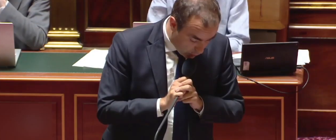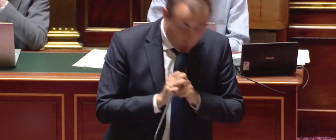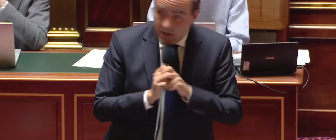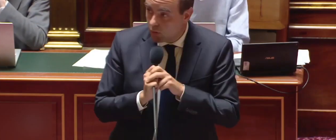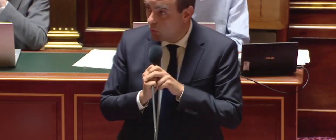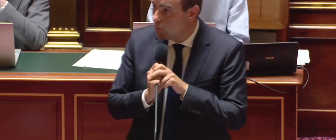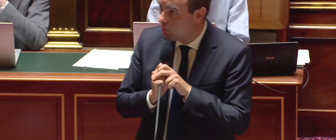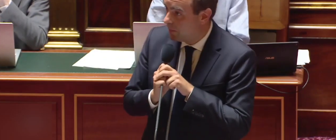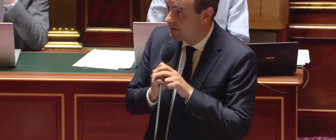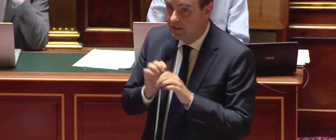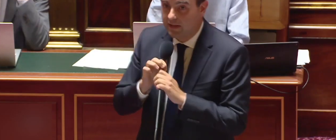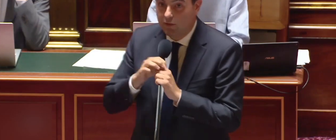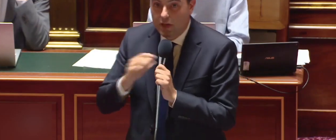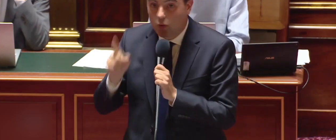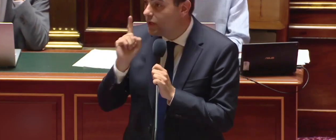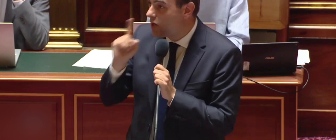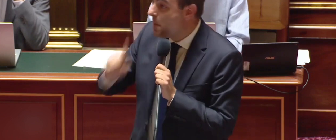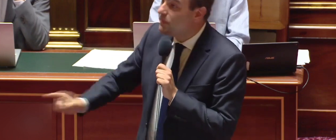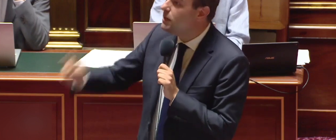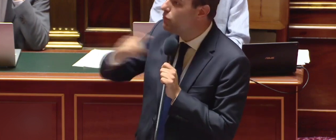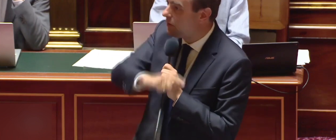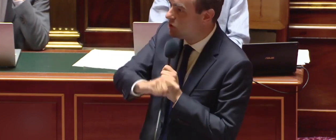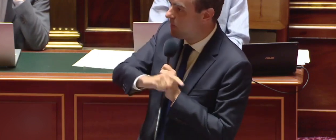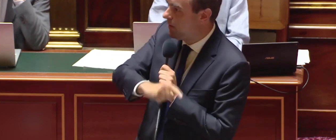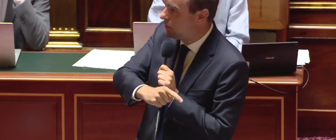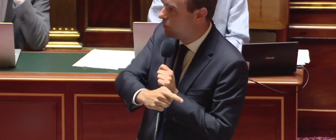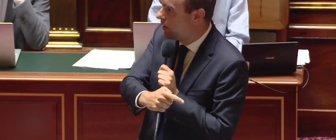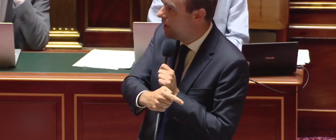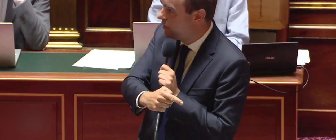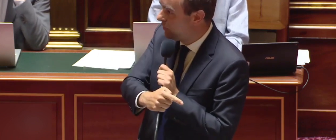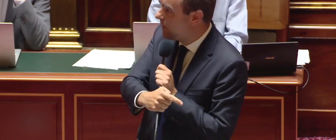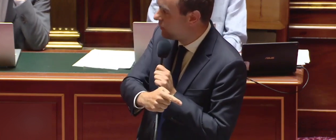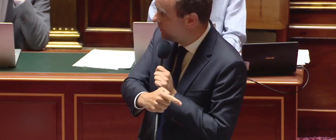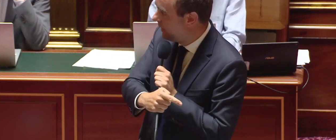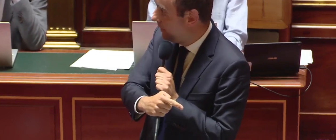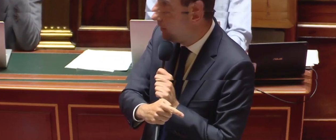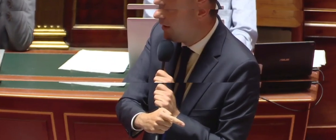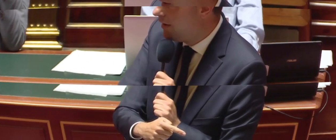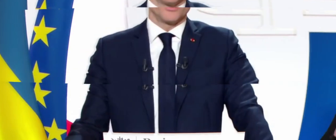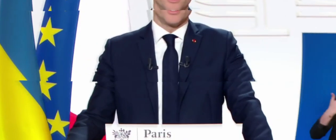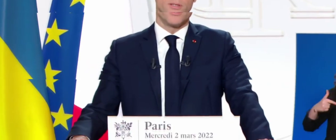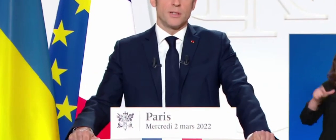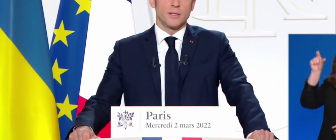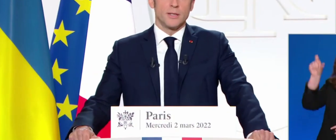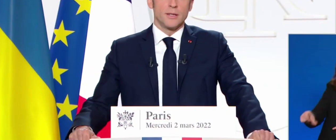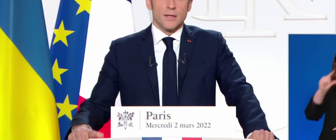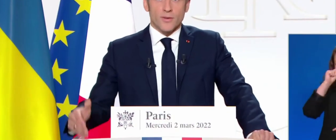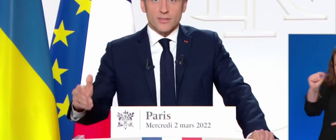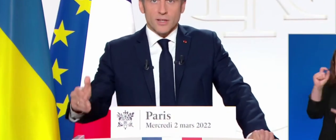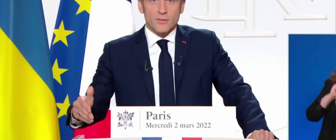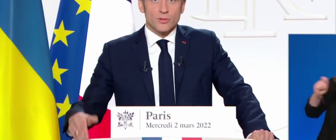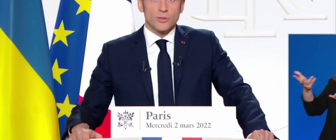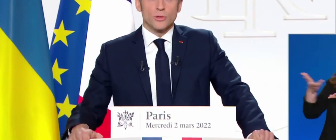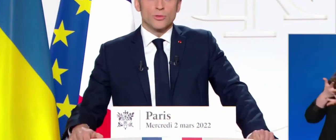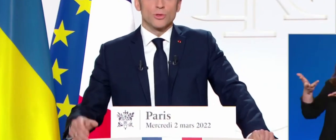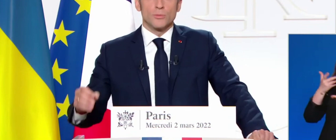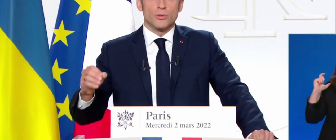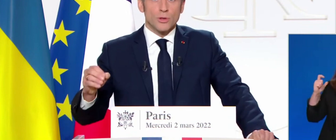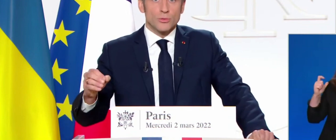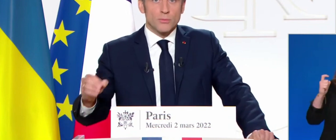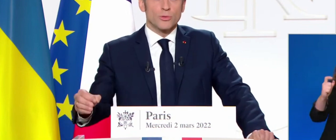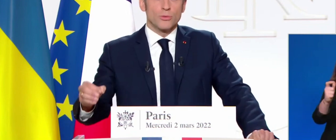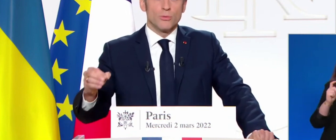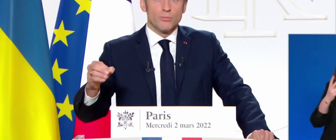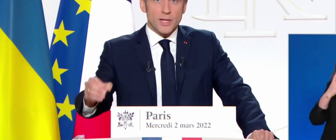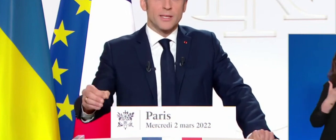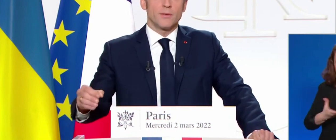gerekçesiyle 19 kişiyi gözaltına aldı. Kentte ayrıca çok katlı bir apartman sakinleri uyurken ateşe